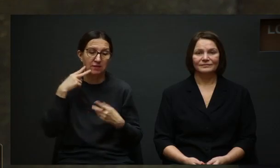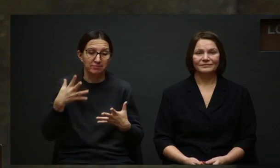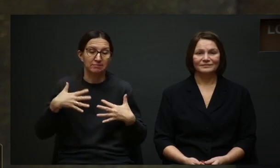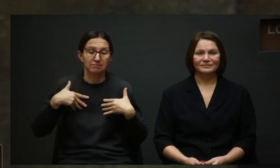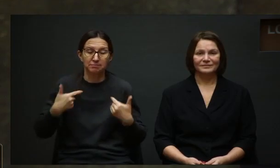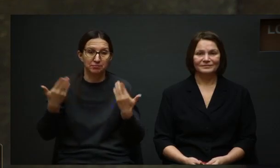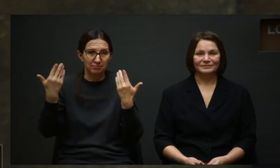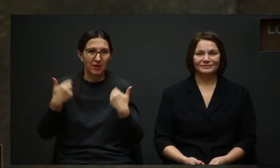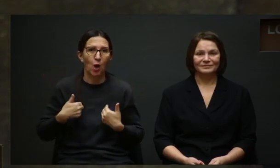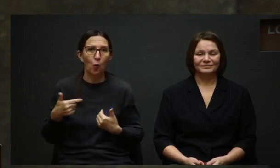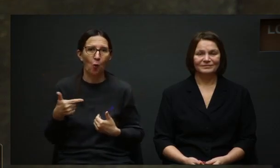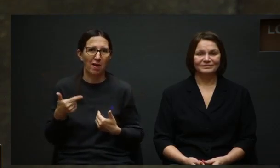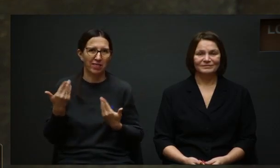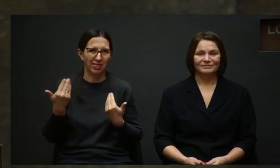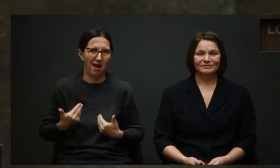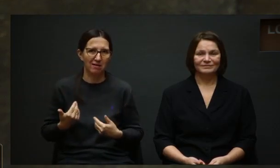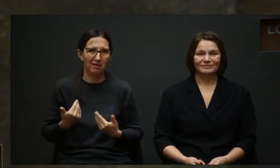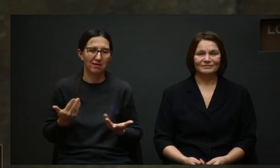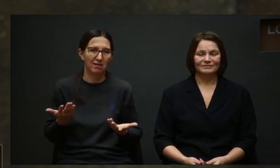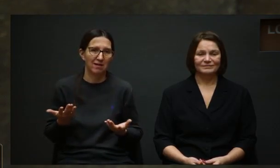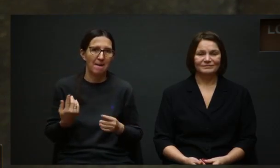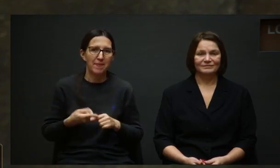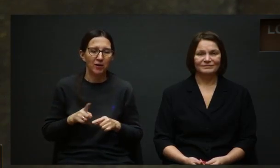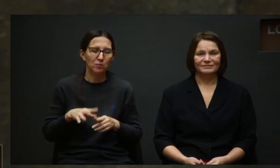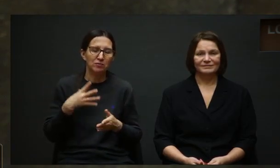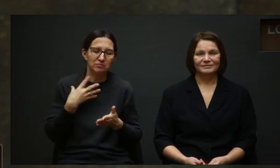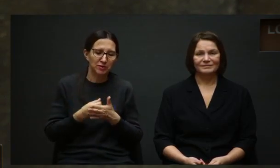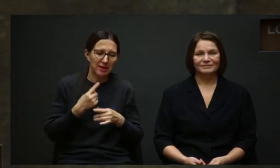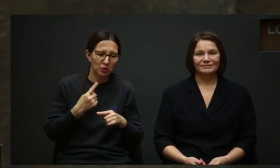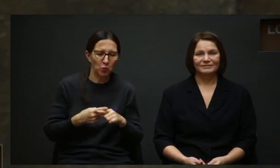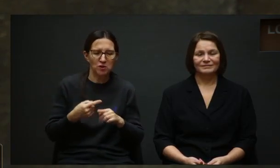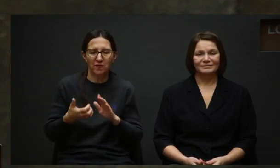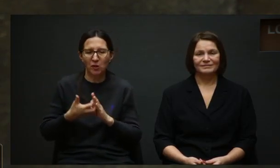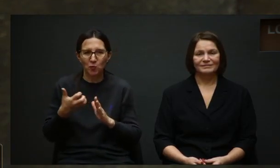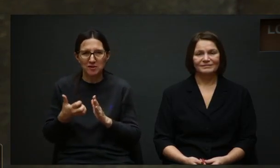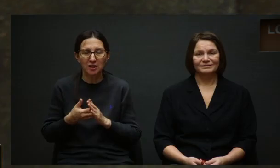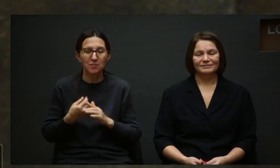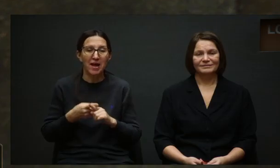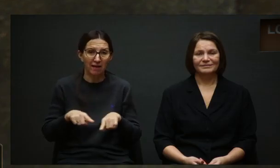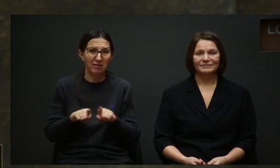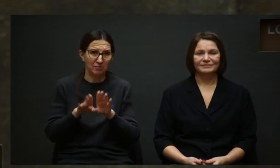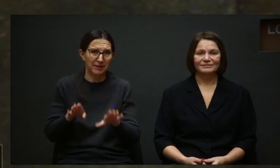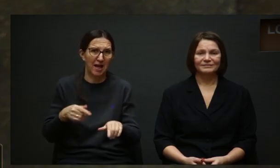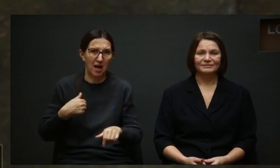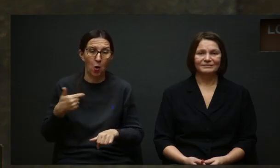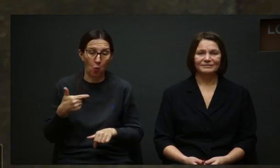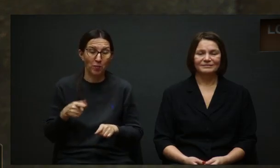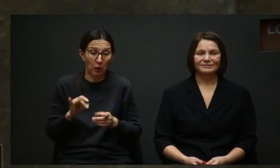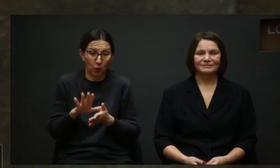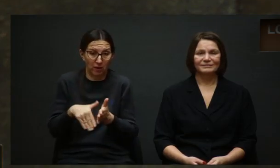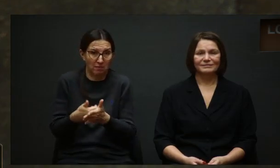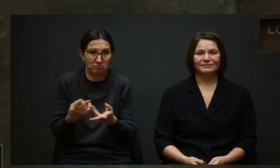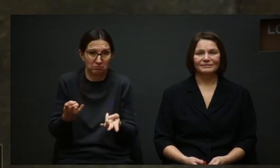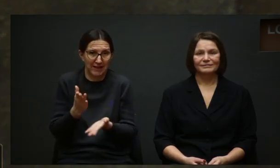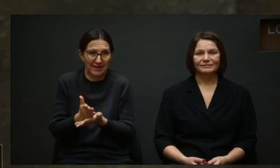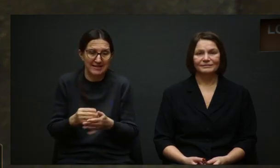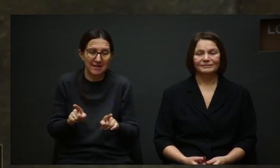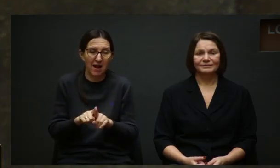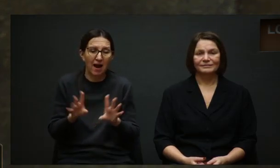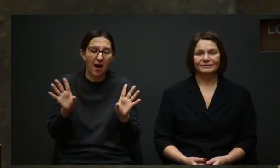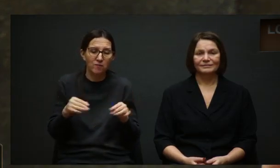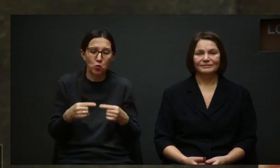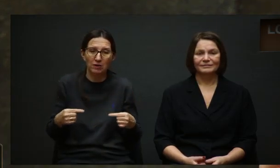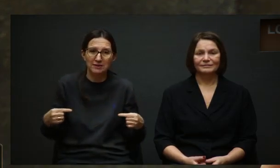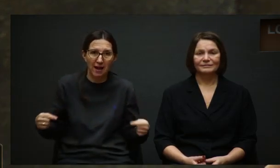выраженный гуманитарий со всеми достоинствами и недостатками того, что это было так и есть так. А все